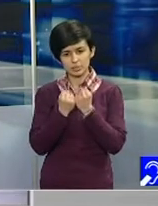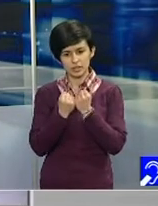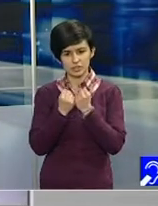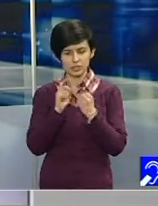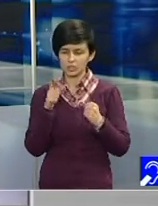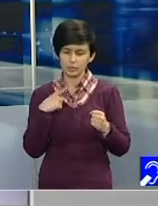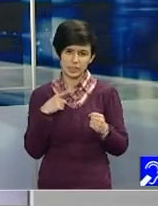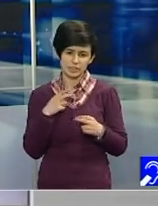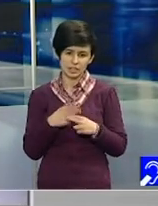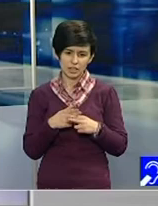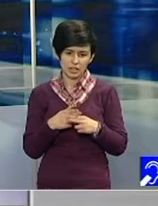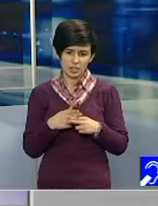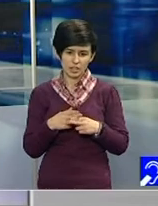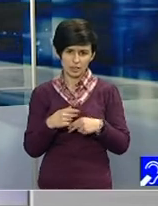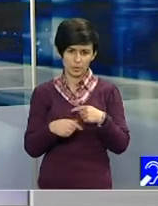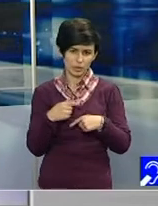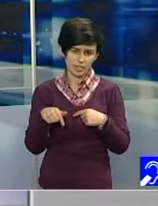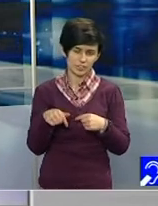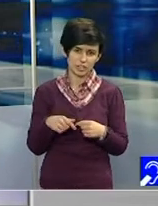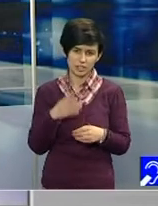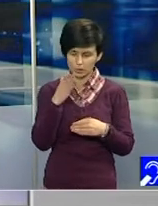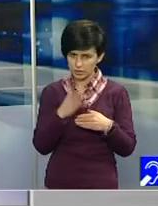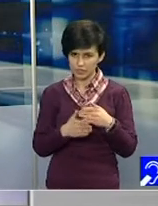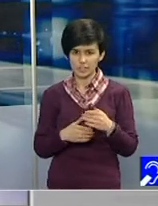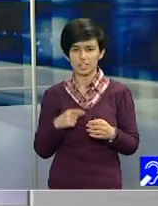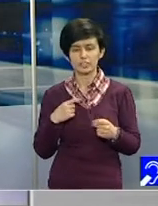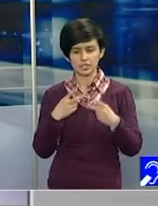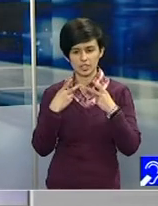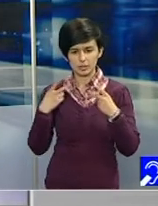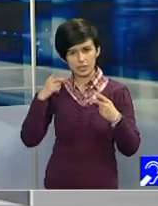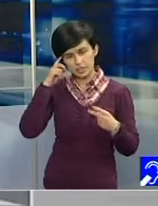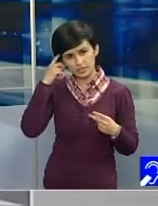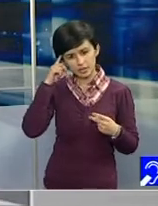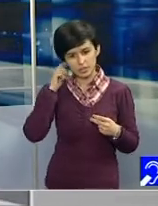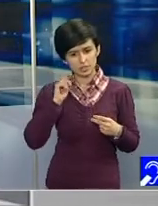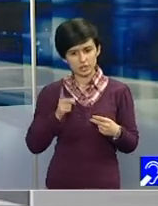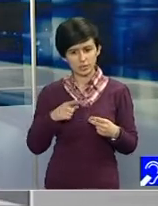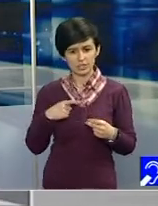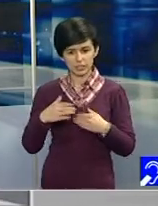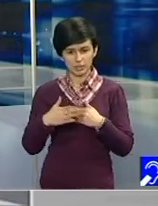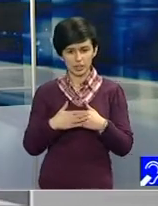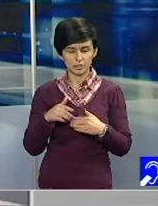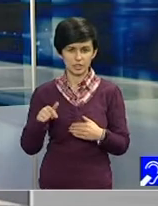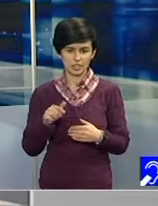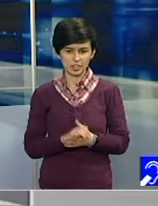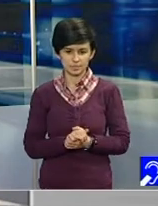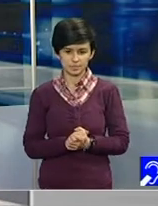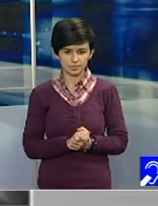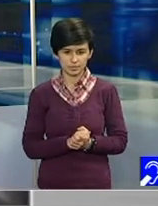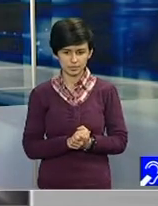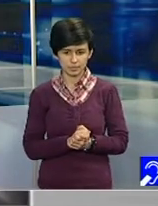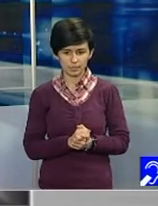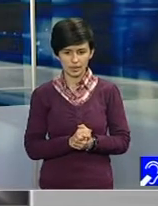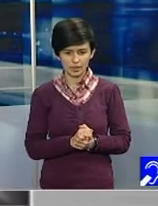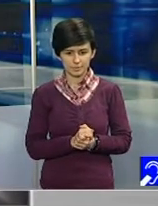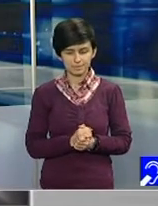boală un capăt de linie. E important să se știe acest lucru. Tocmai de aceea trebuie susținuți, trebuie să fim alături de ei. Exact. Și ne pare